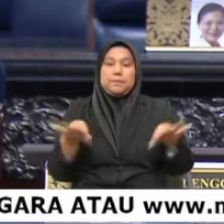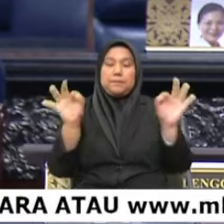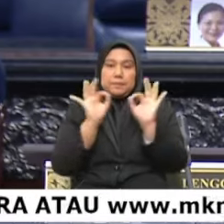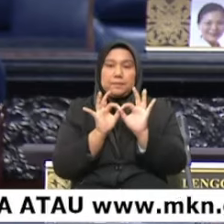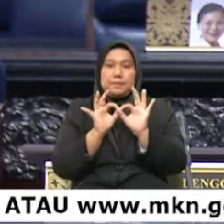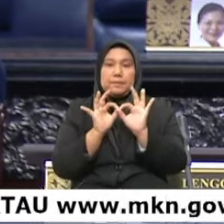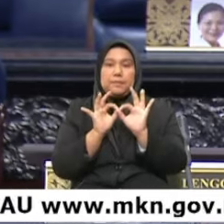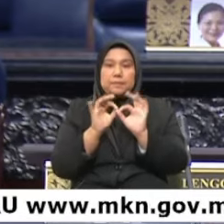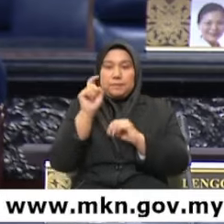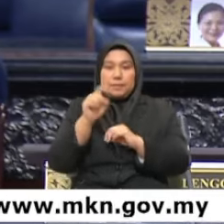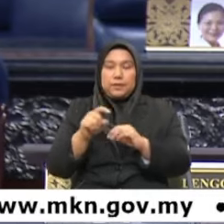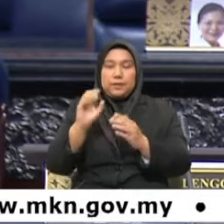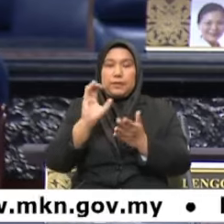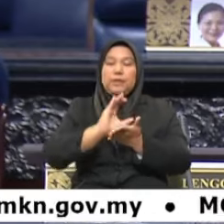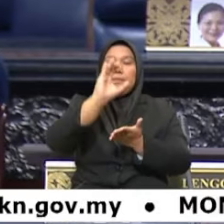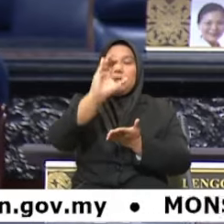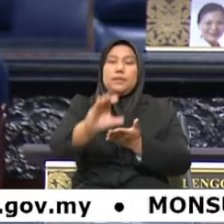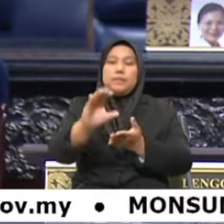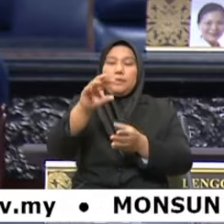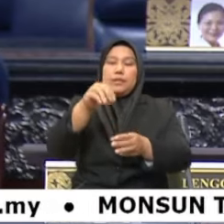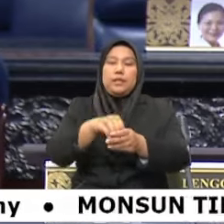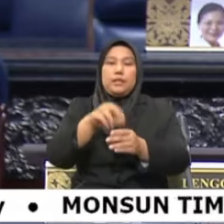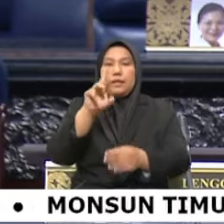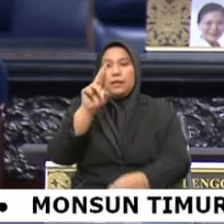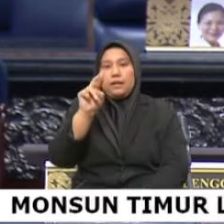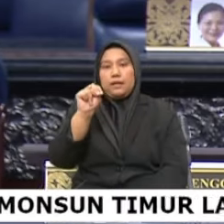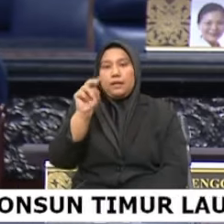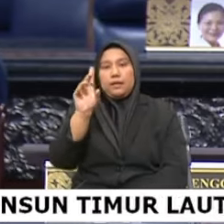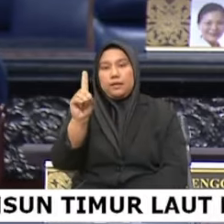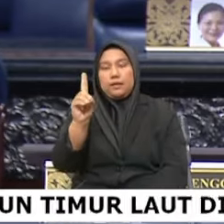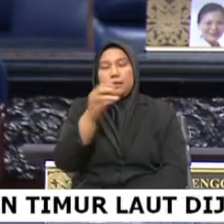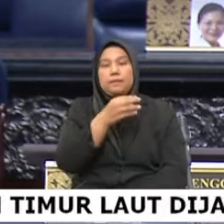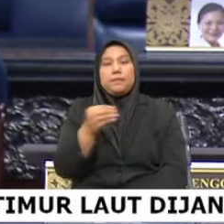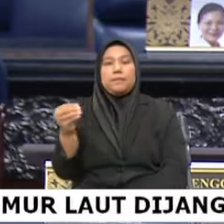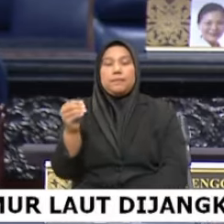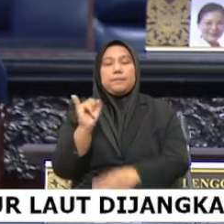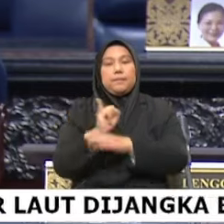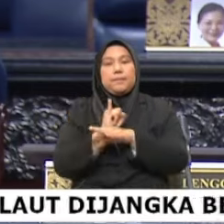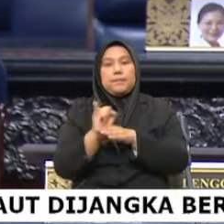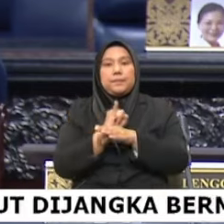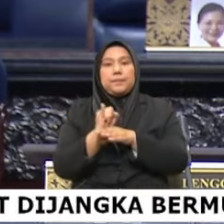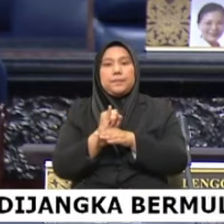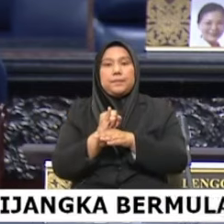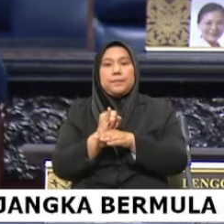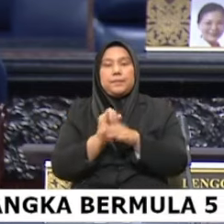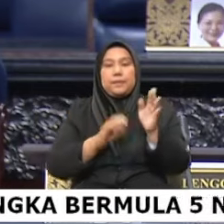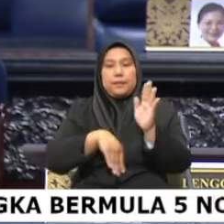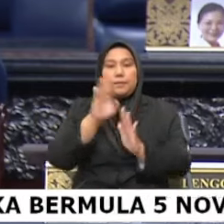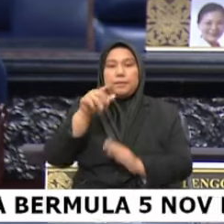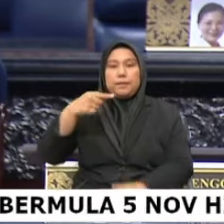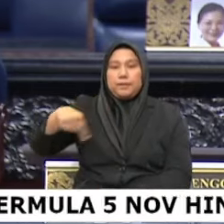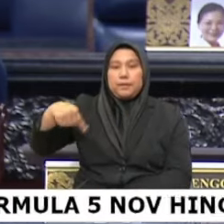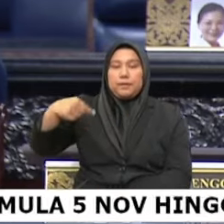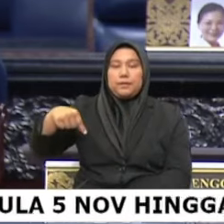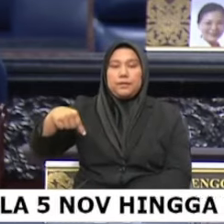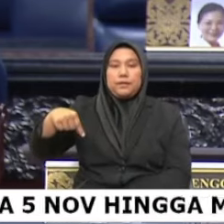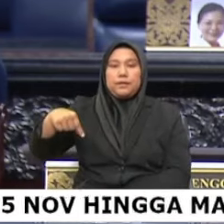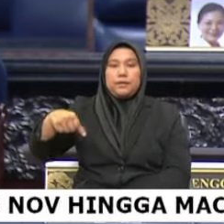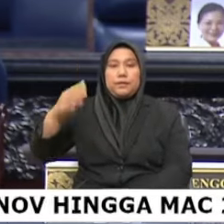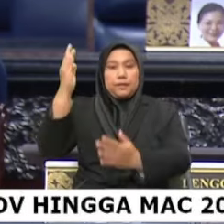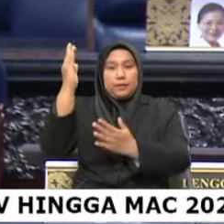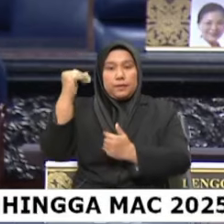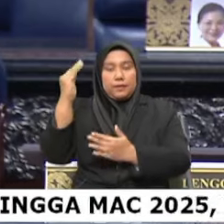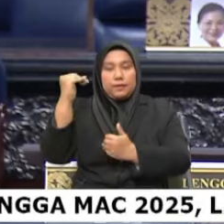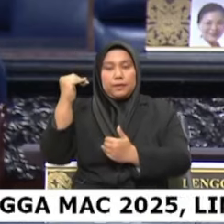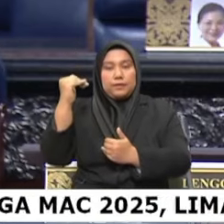ada pelaburan dalam R&D dan juga industri yang lebih berkualiti. Dan saya harap usaha